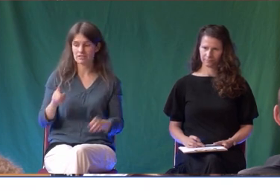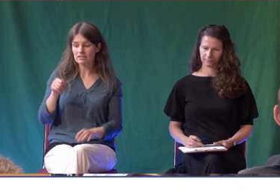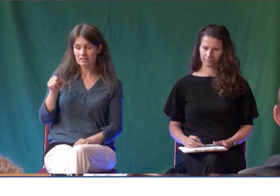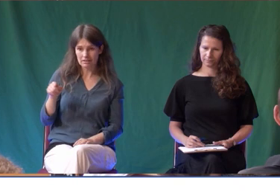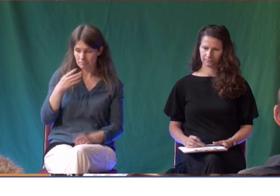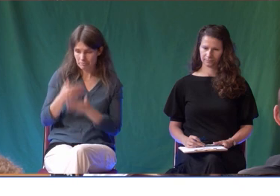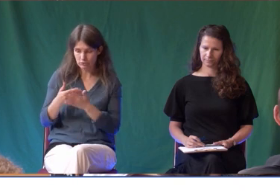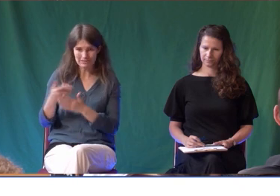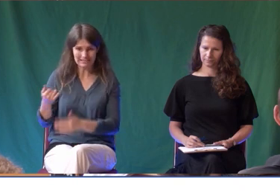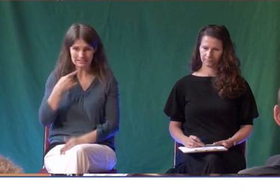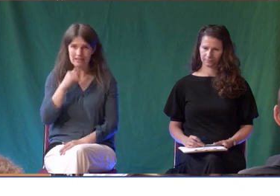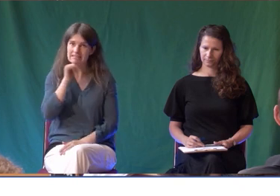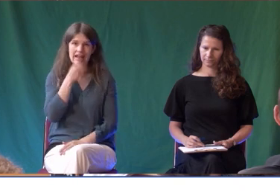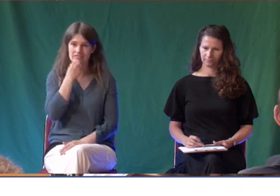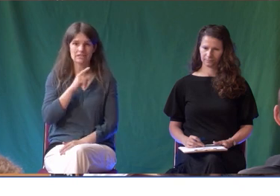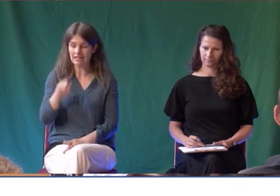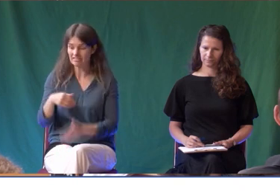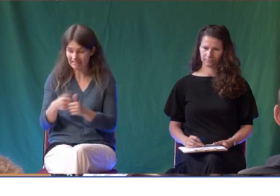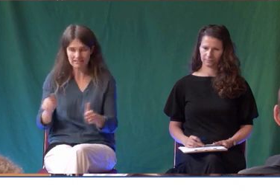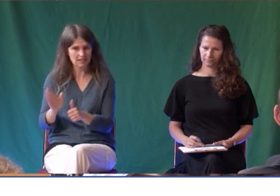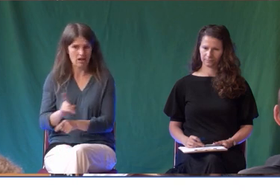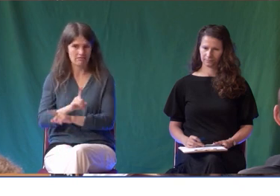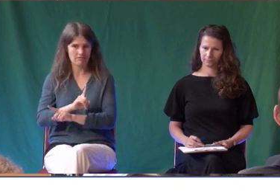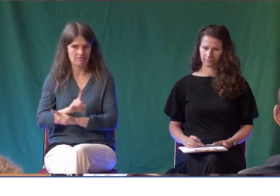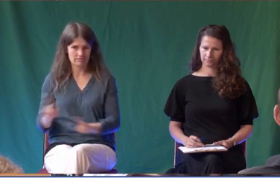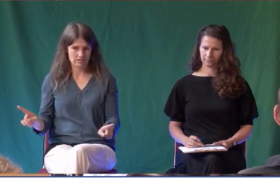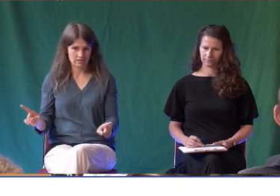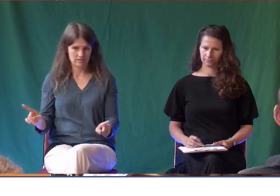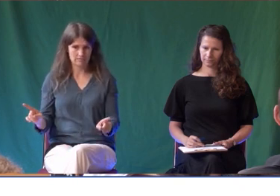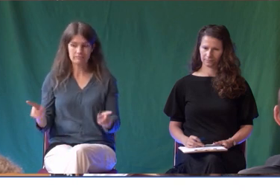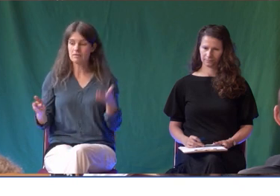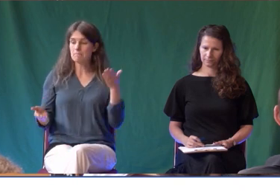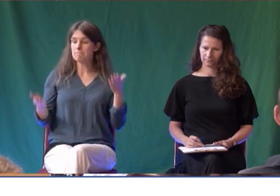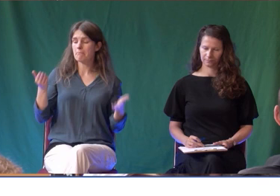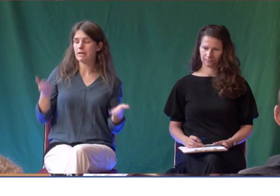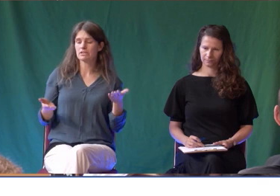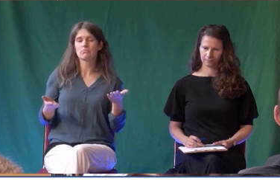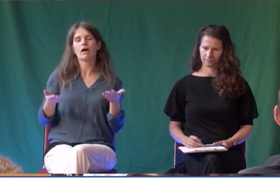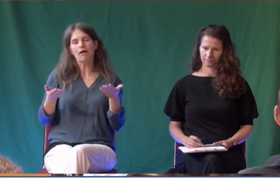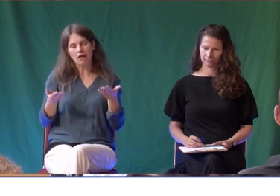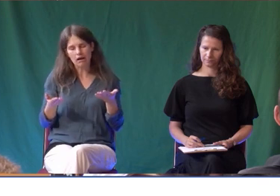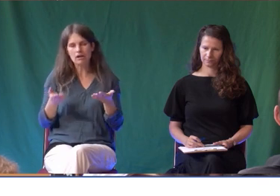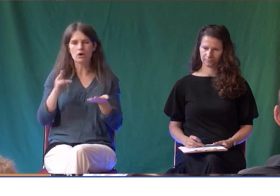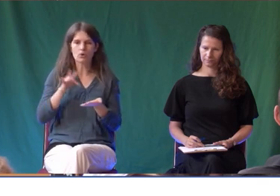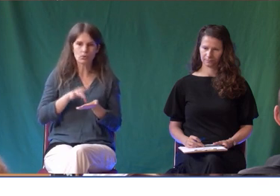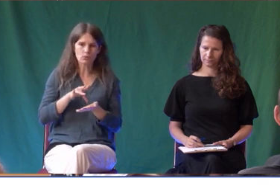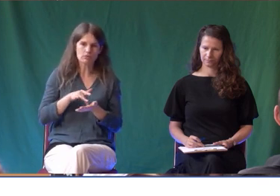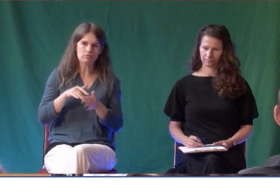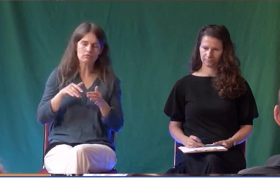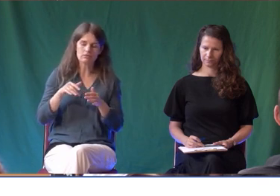will manchmal gibt es Gründe für eine Trennung das Kind muss weg